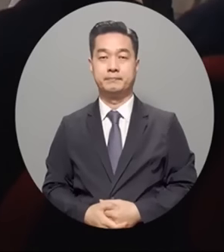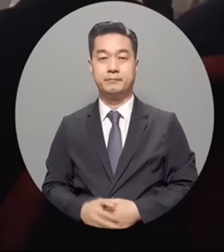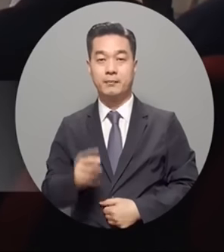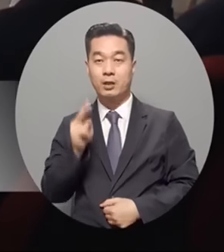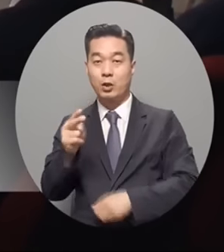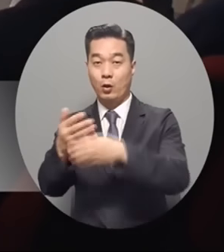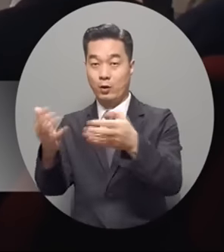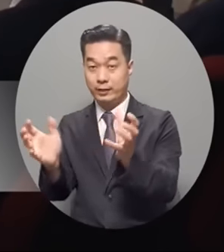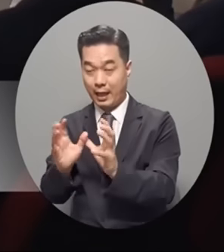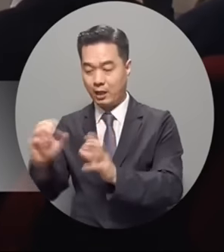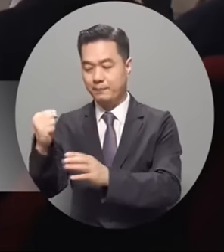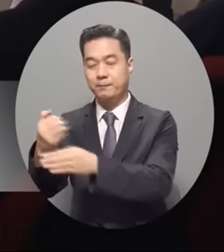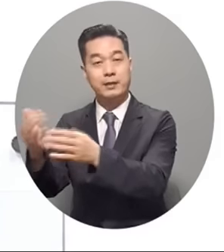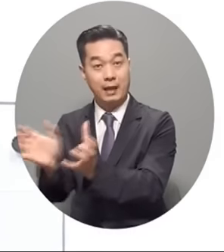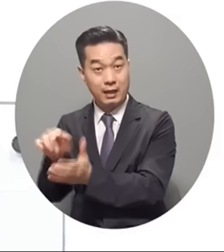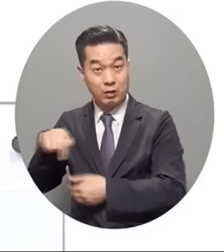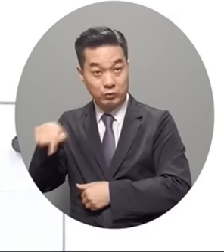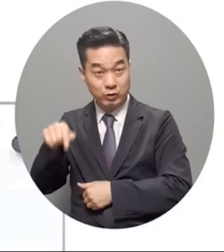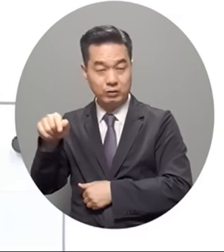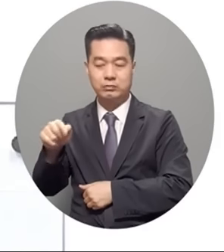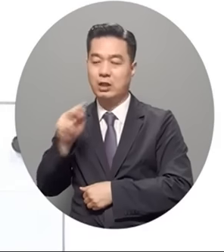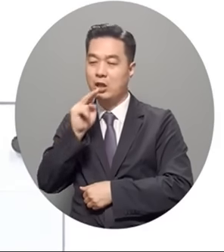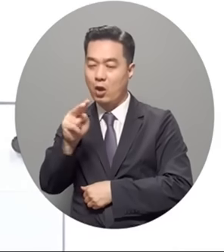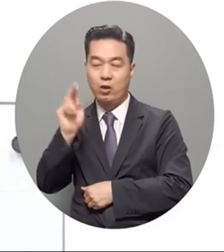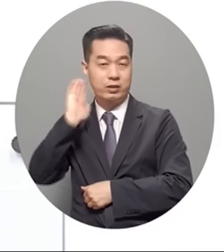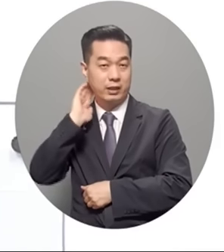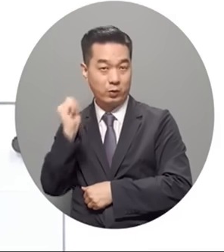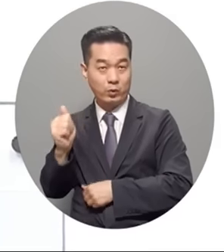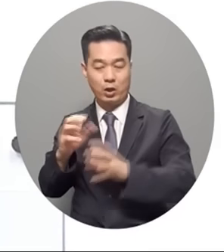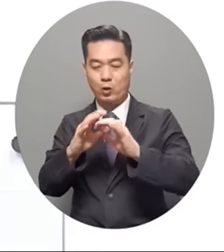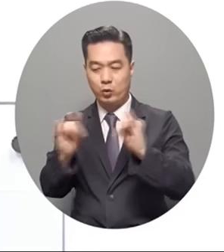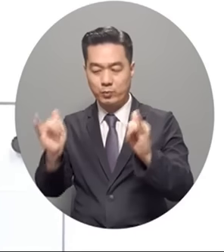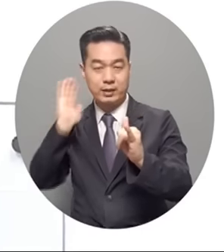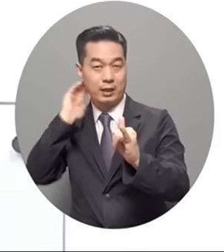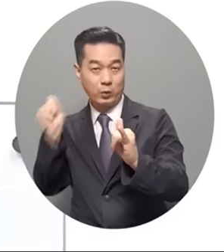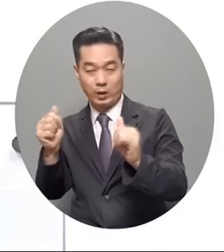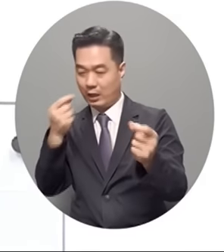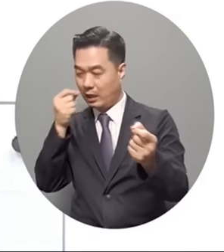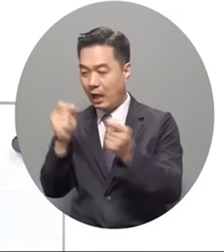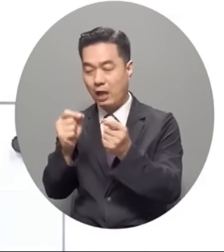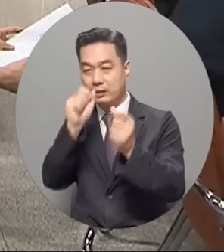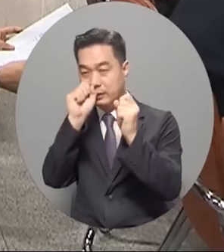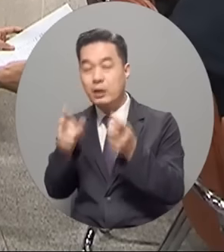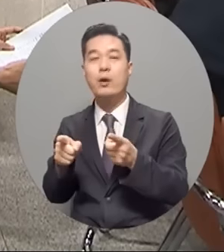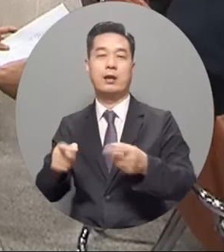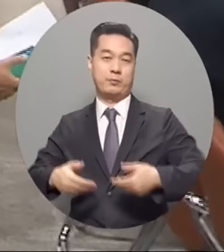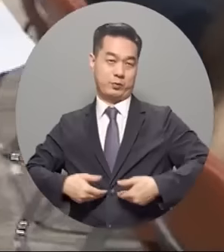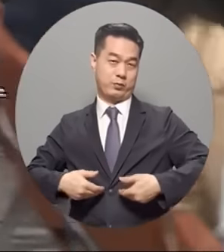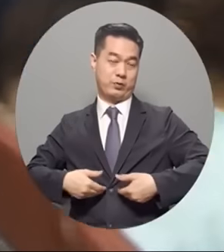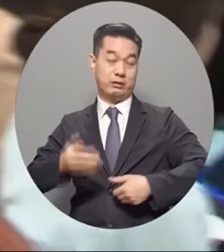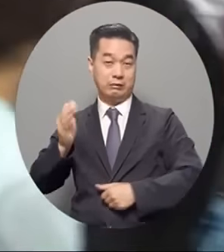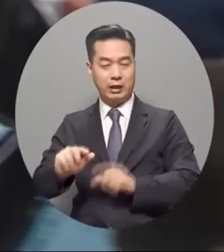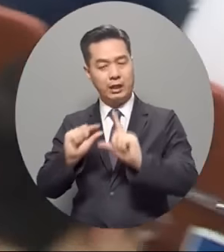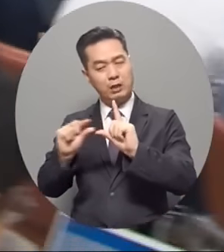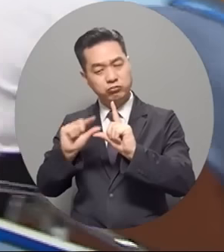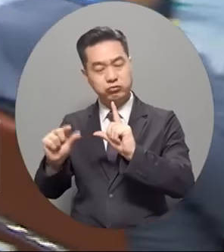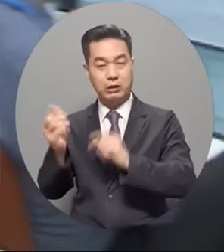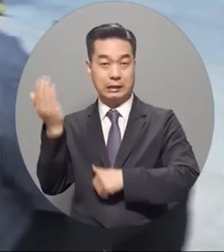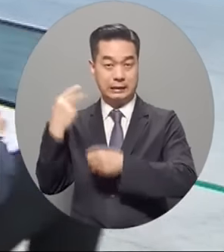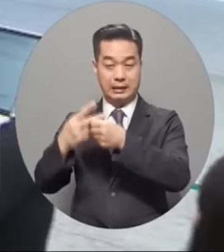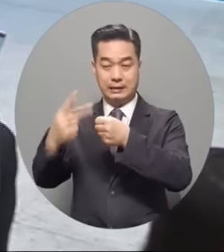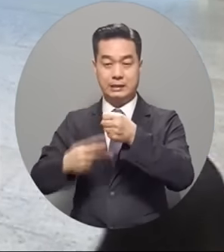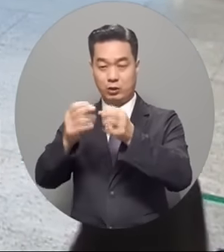국민의힘에선 국민과 대통령이 가까워지는 계기가 됐으면 좋겠다는 기대감을 나타내면서도 일각에선 지난